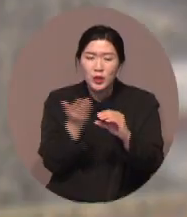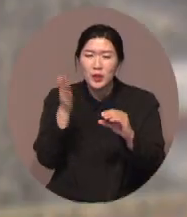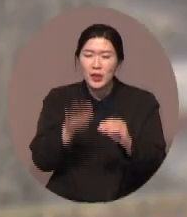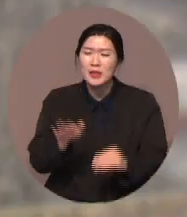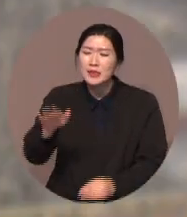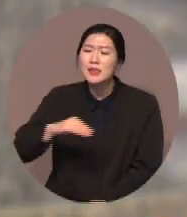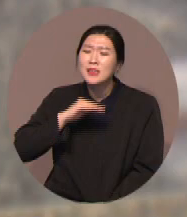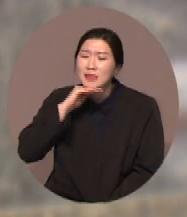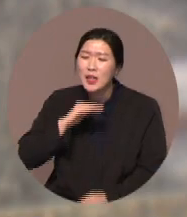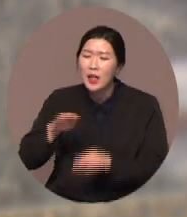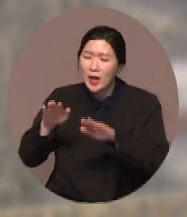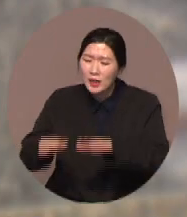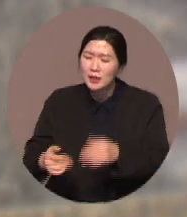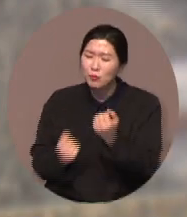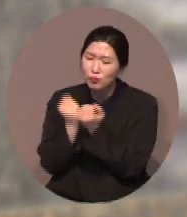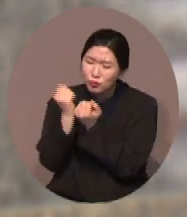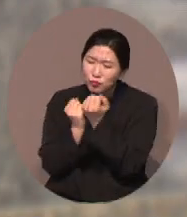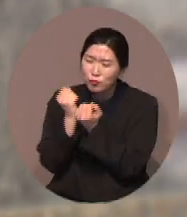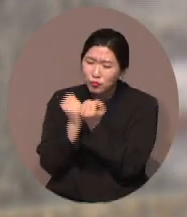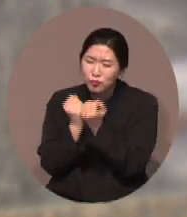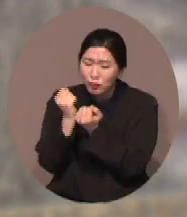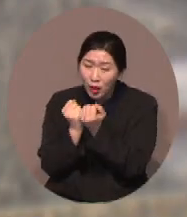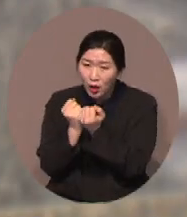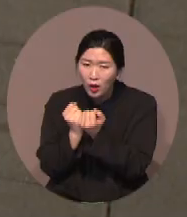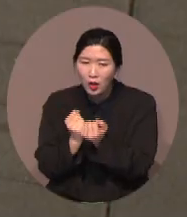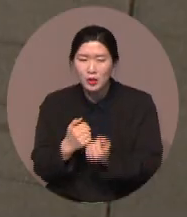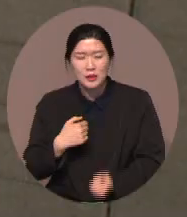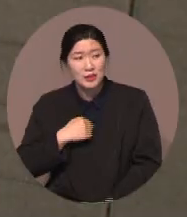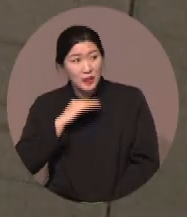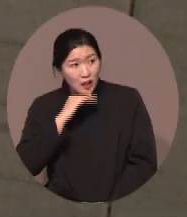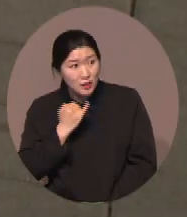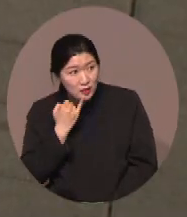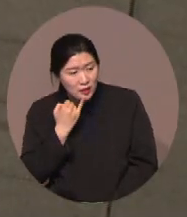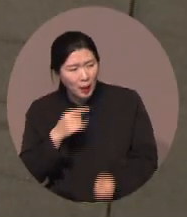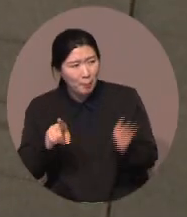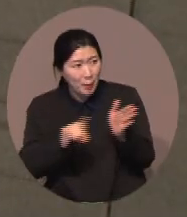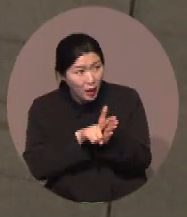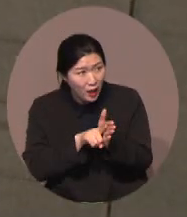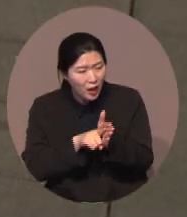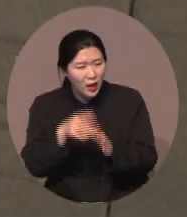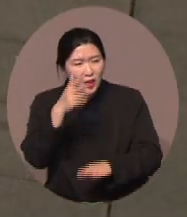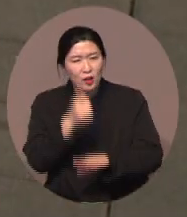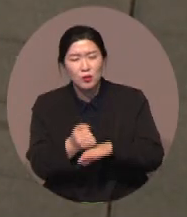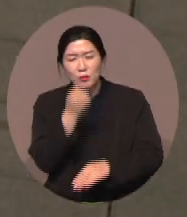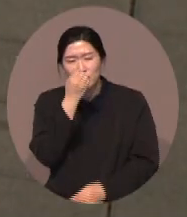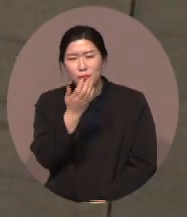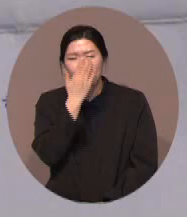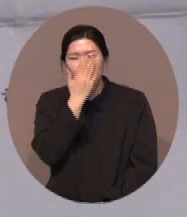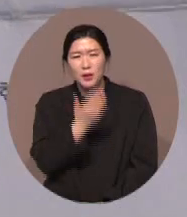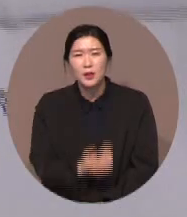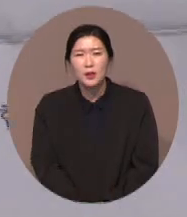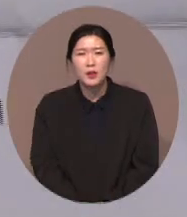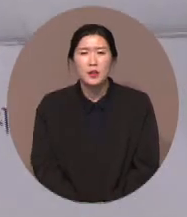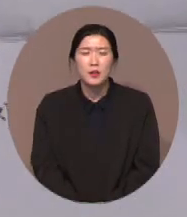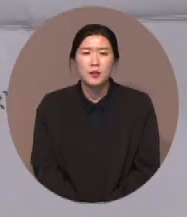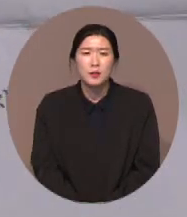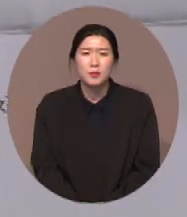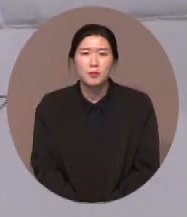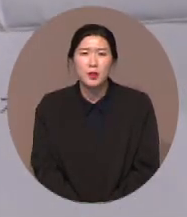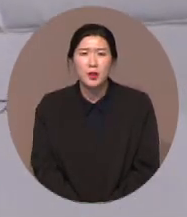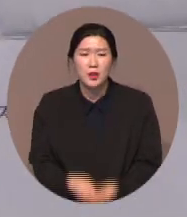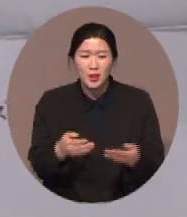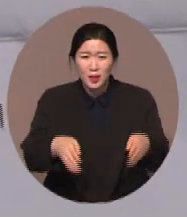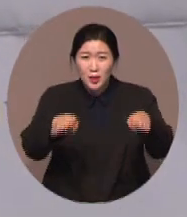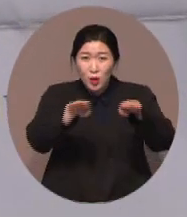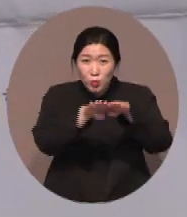세입자들을 안심시켰고 그 말만 믿었던 세입자들은 이제 전세금을 떼이게 생겼습니다 게다가이